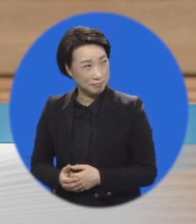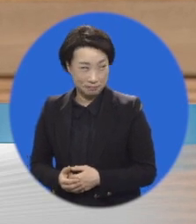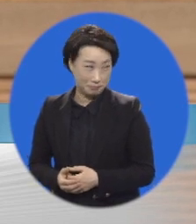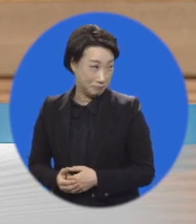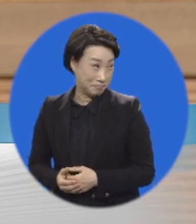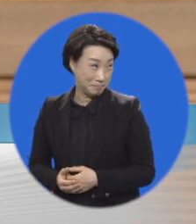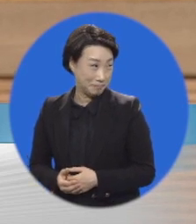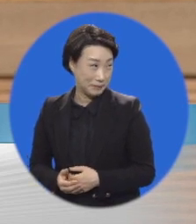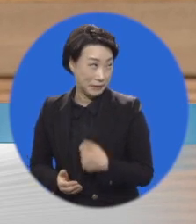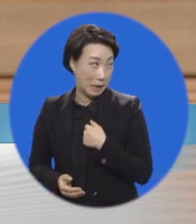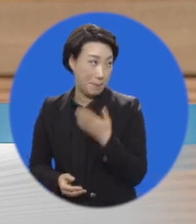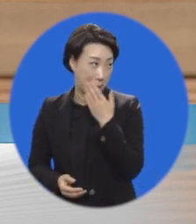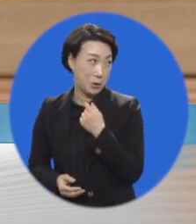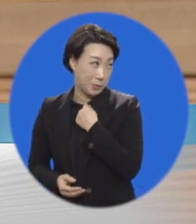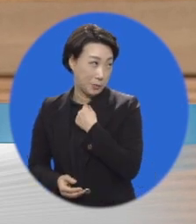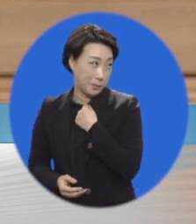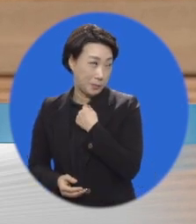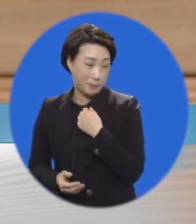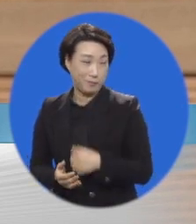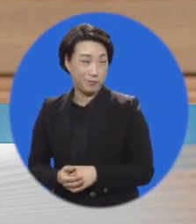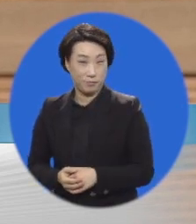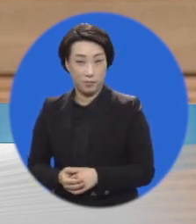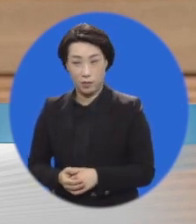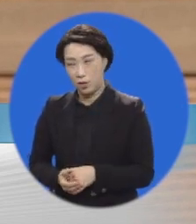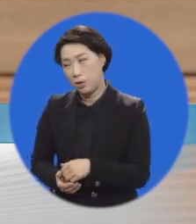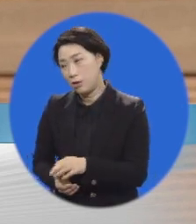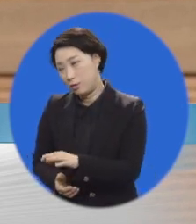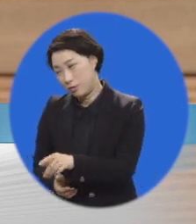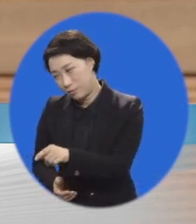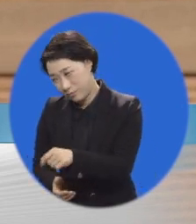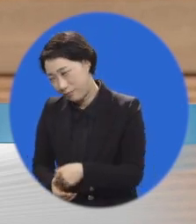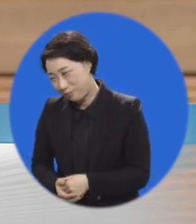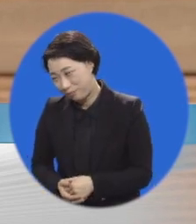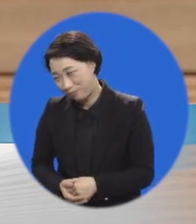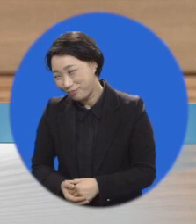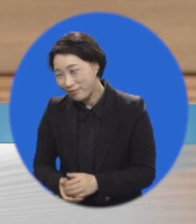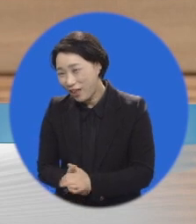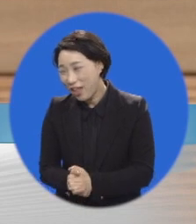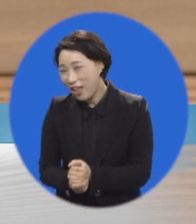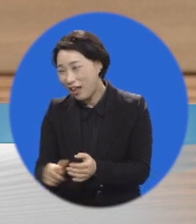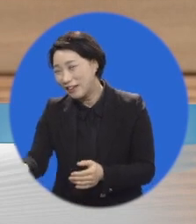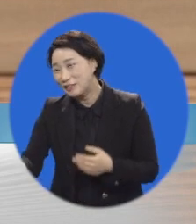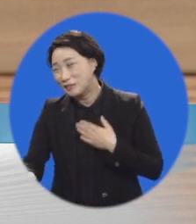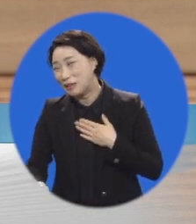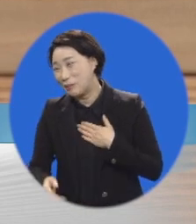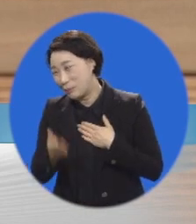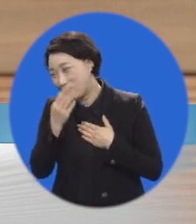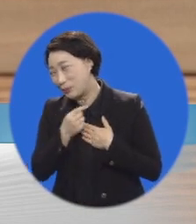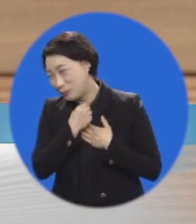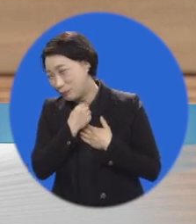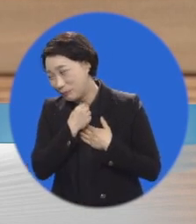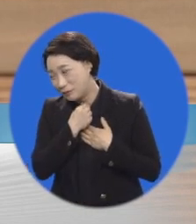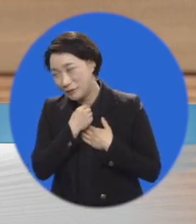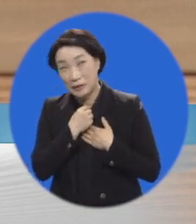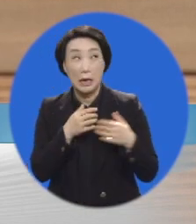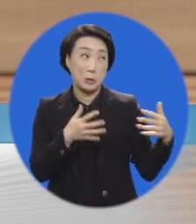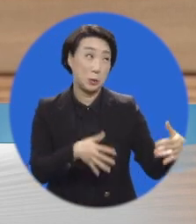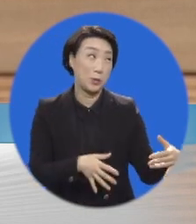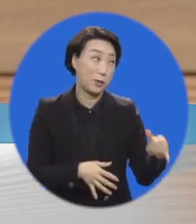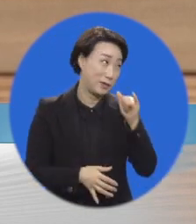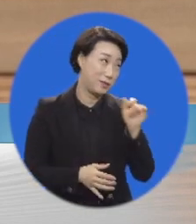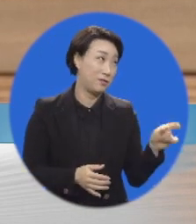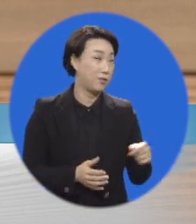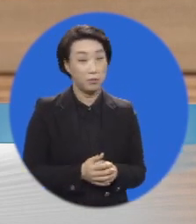싫어 나 먹으려고 썼어. 근데 팥죽 야 같이 좀 먹자. 그럼 조건이 있어